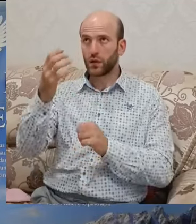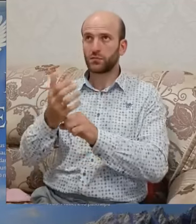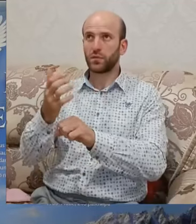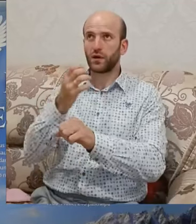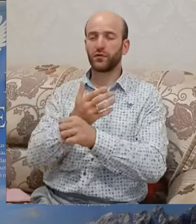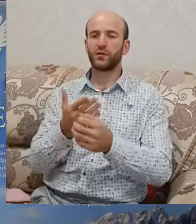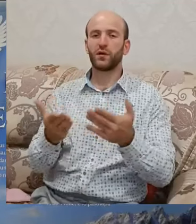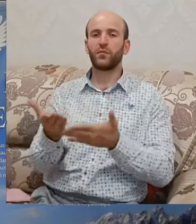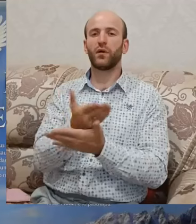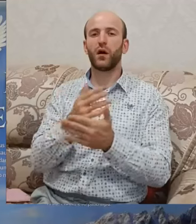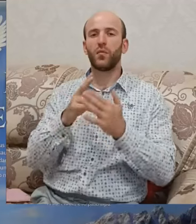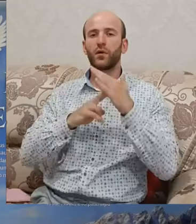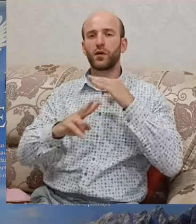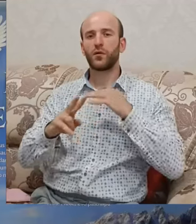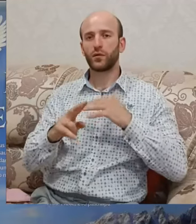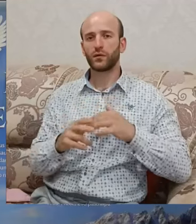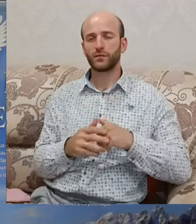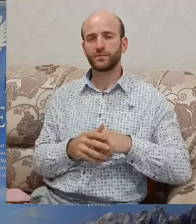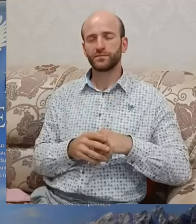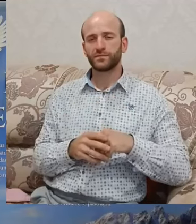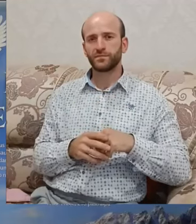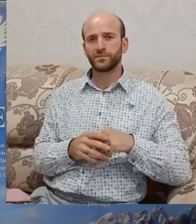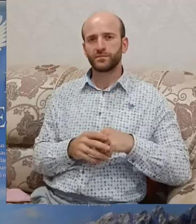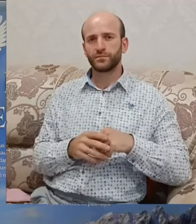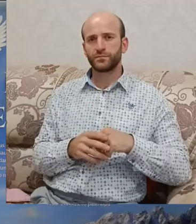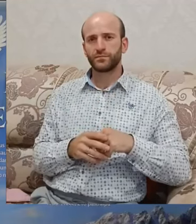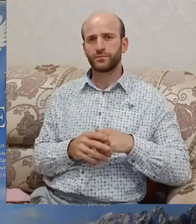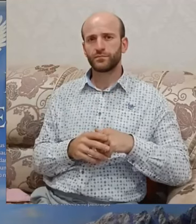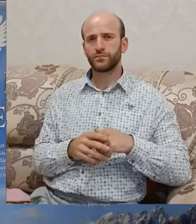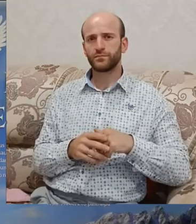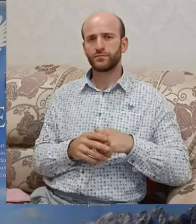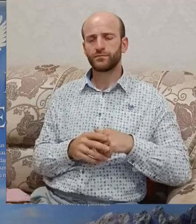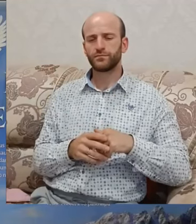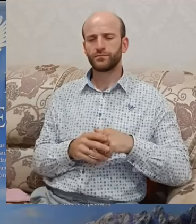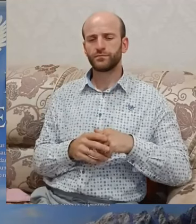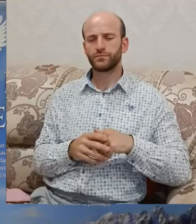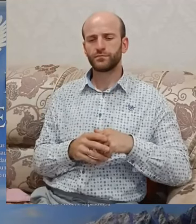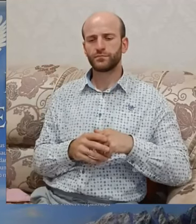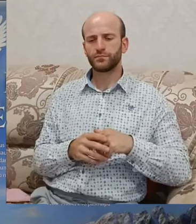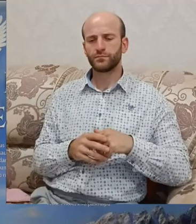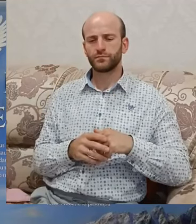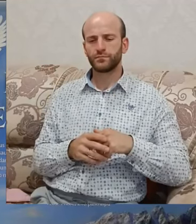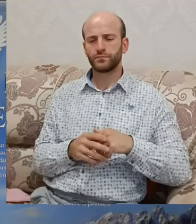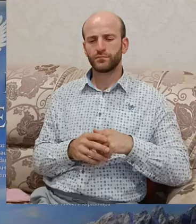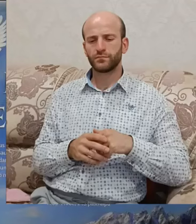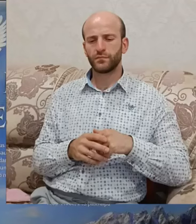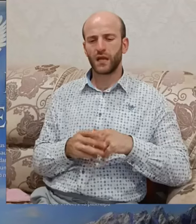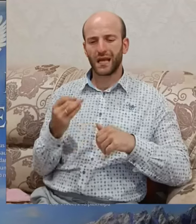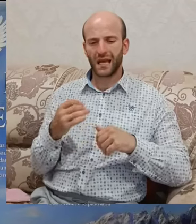balso dienomis atskleidė visas paslaptis. Во время которого гласа были открыты все тайны.